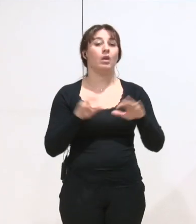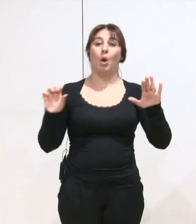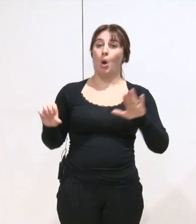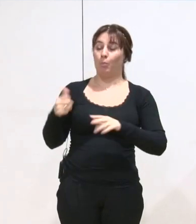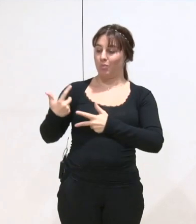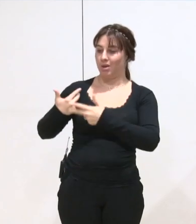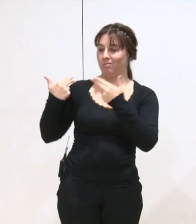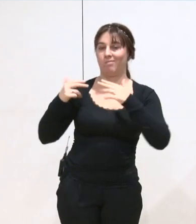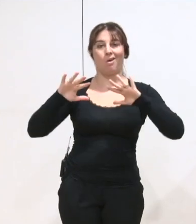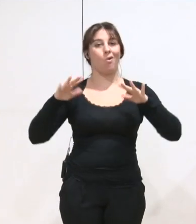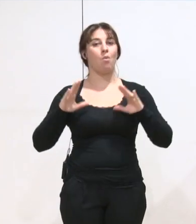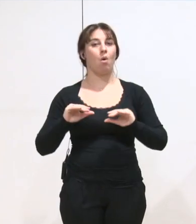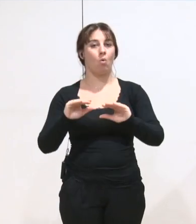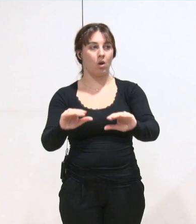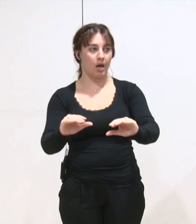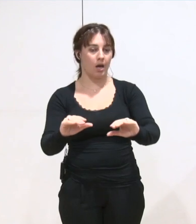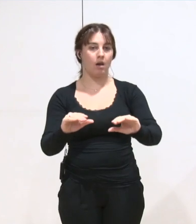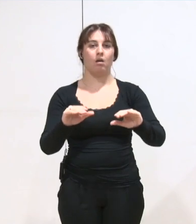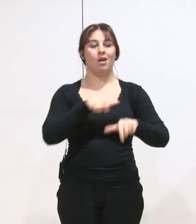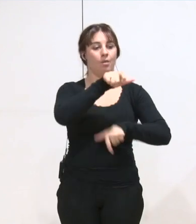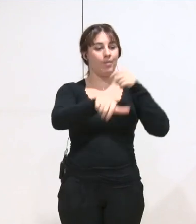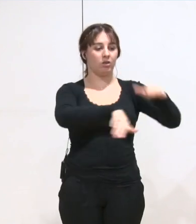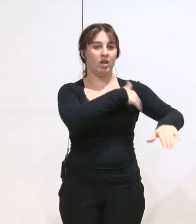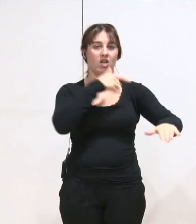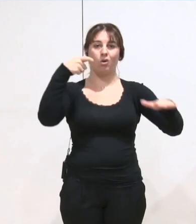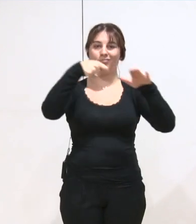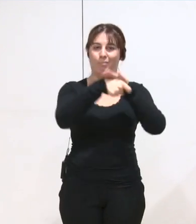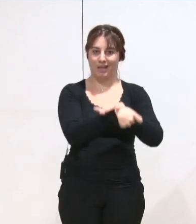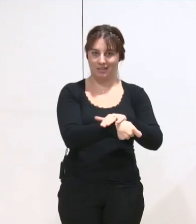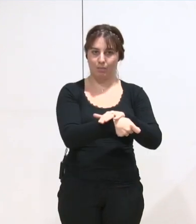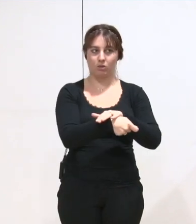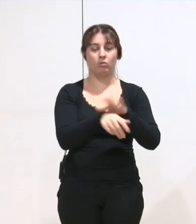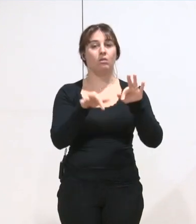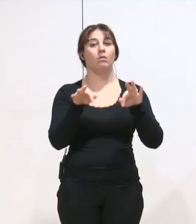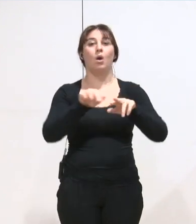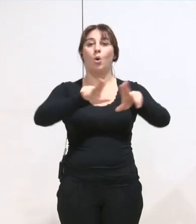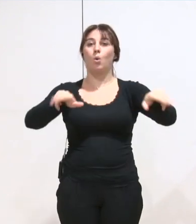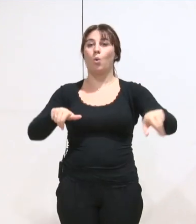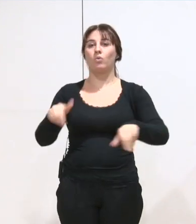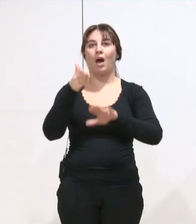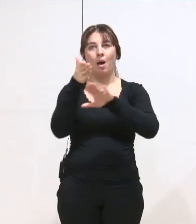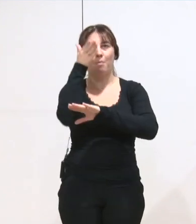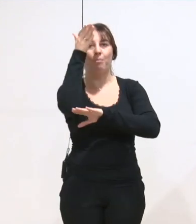par le versement d'une participation versée aux agents concernant le contrat de prévoyance.